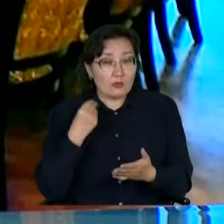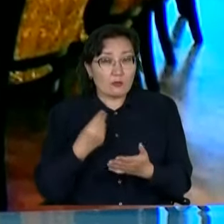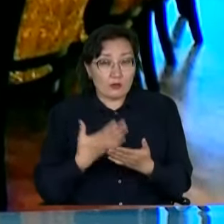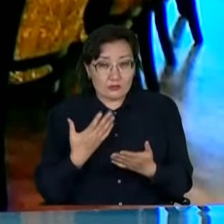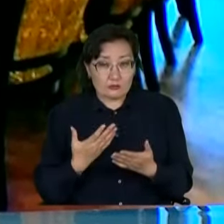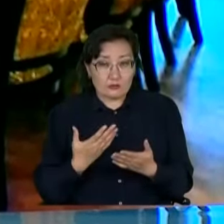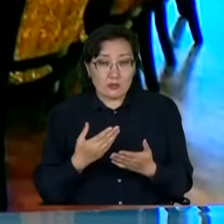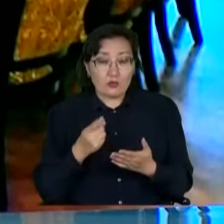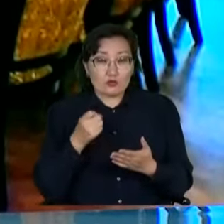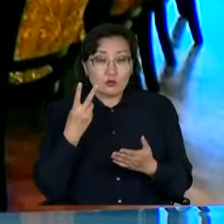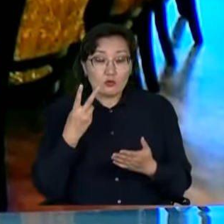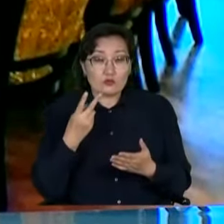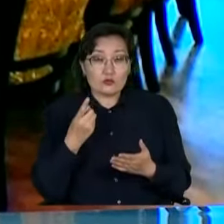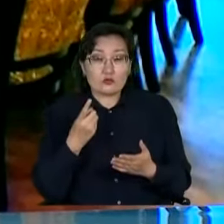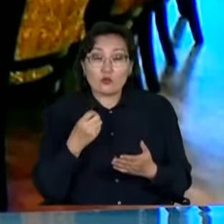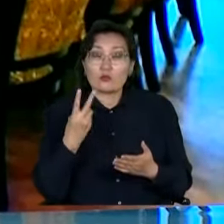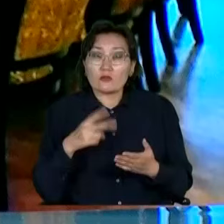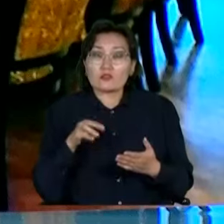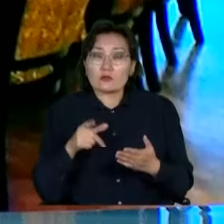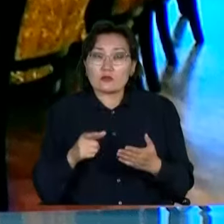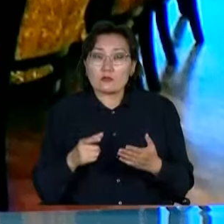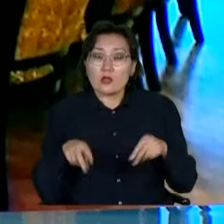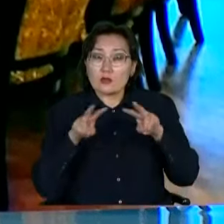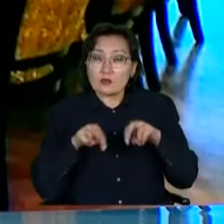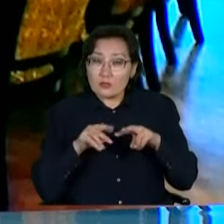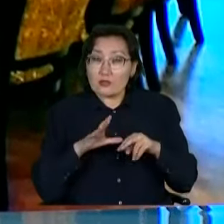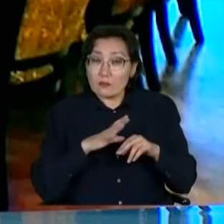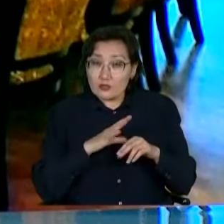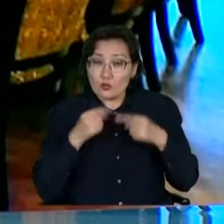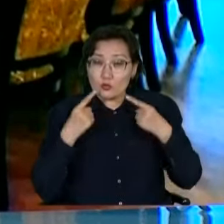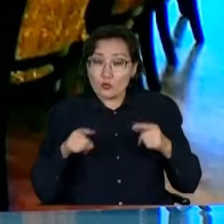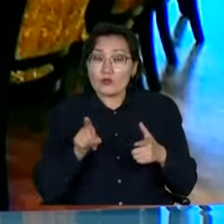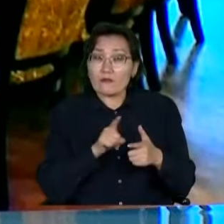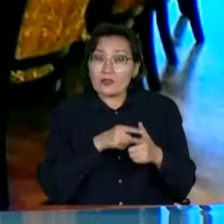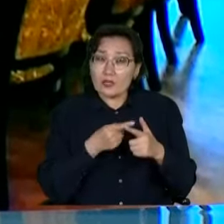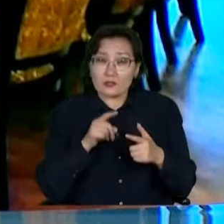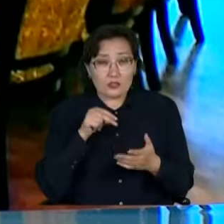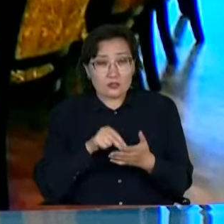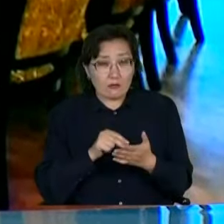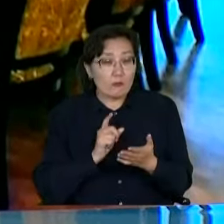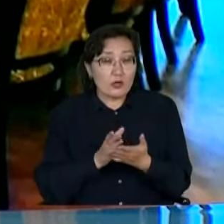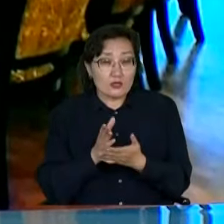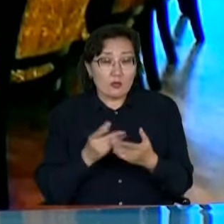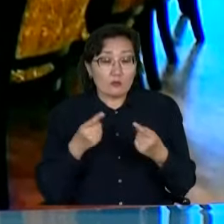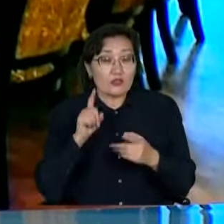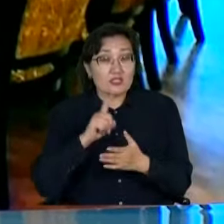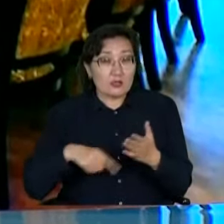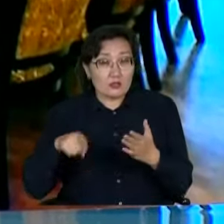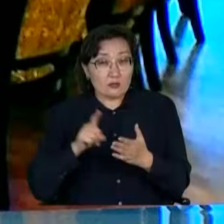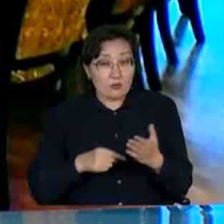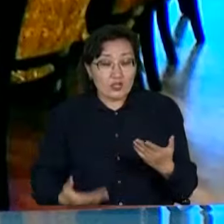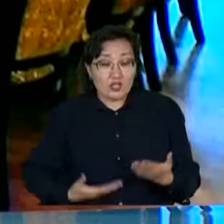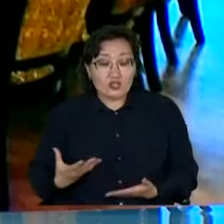до 120 тенге? Вообще рассматривались ли другие варианты ценовой политики? Вот и почему отменили наличные